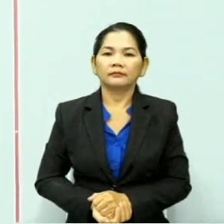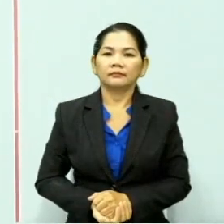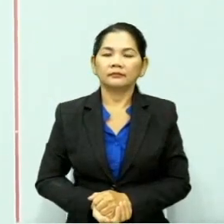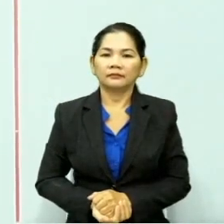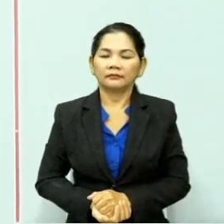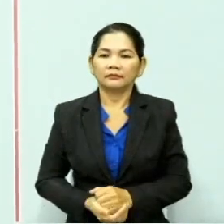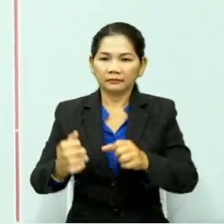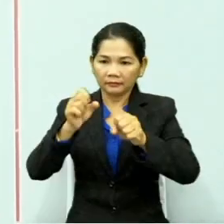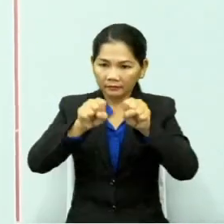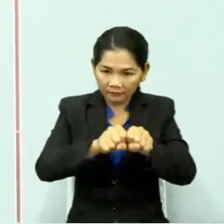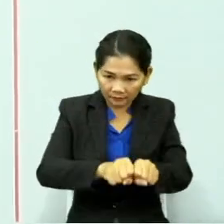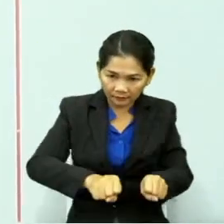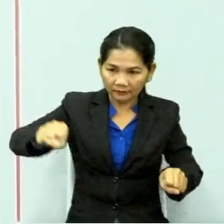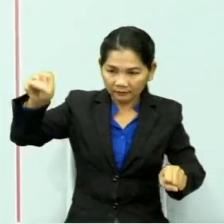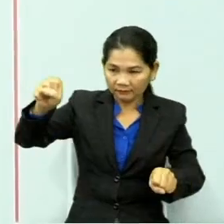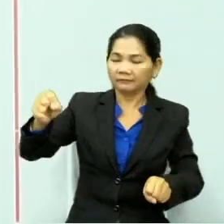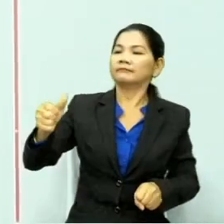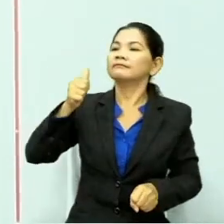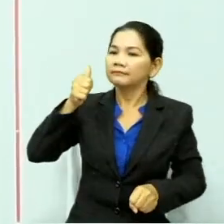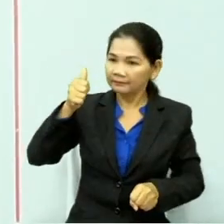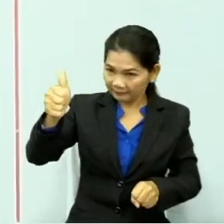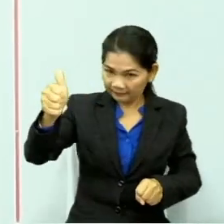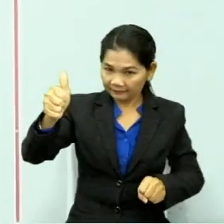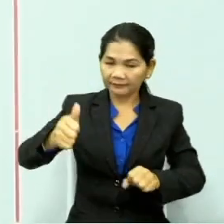trẻ khăn sai lỗ